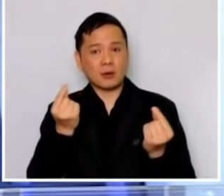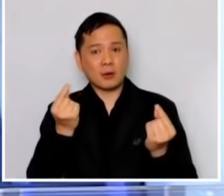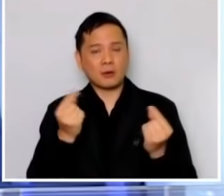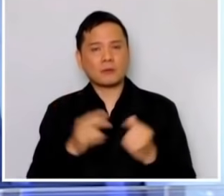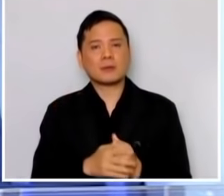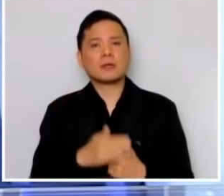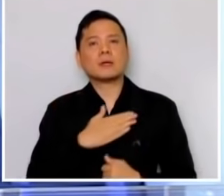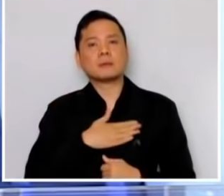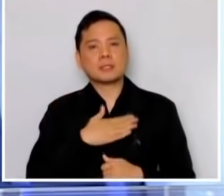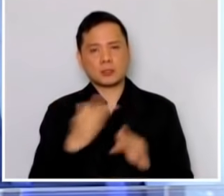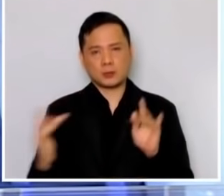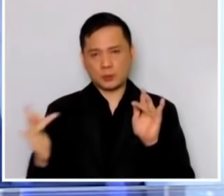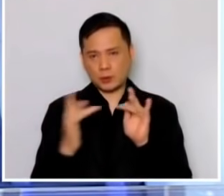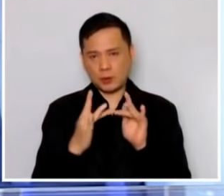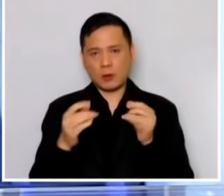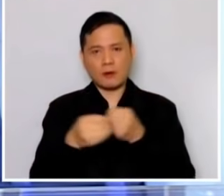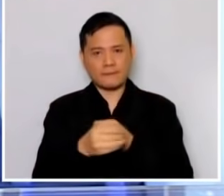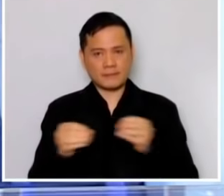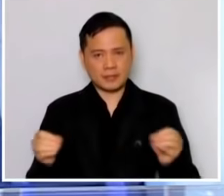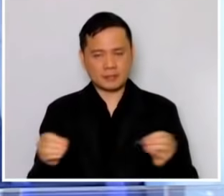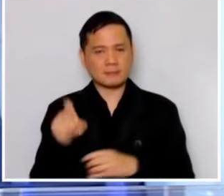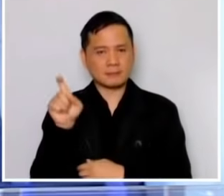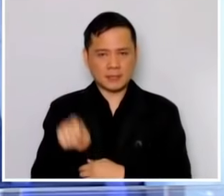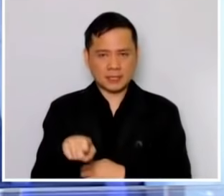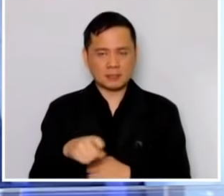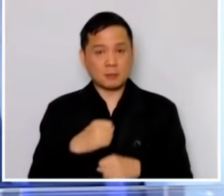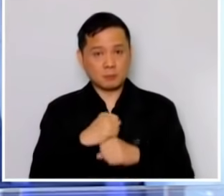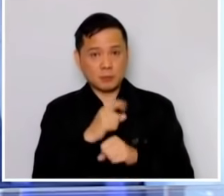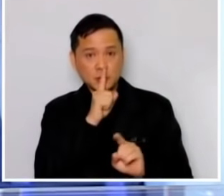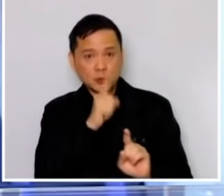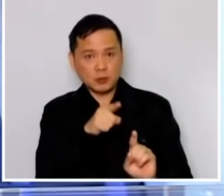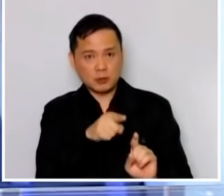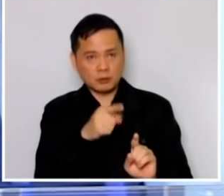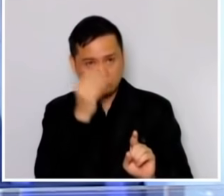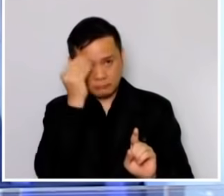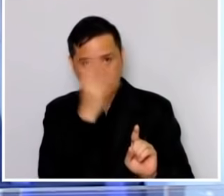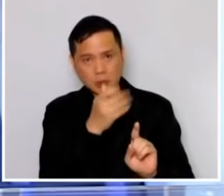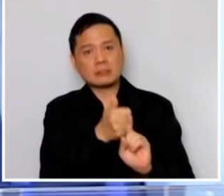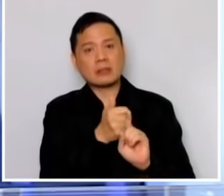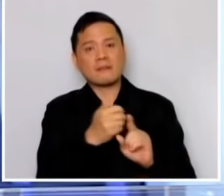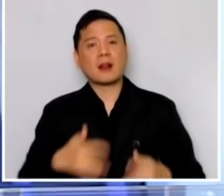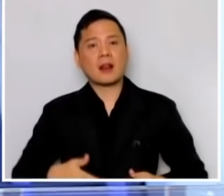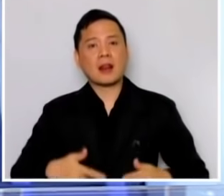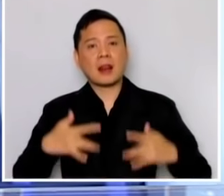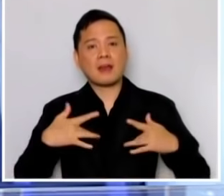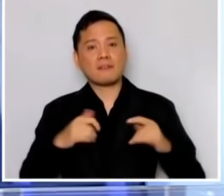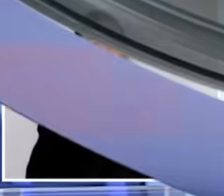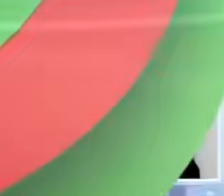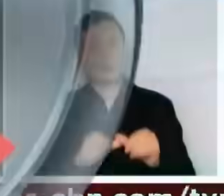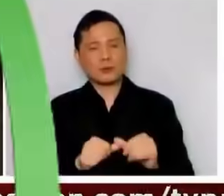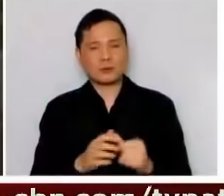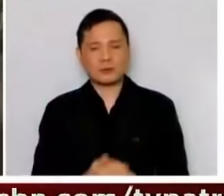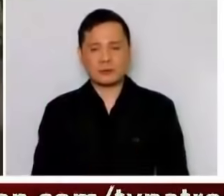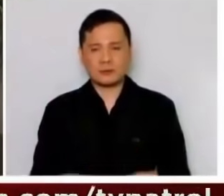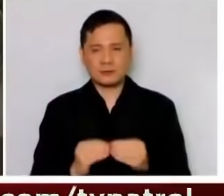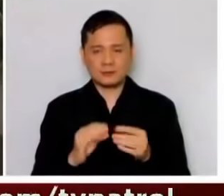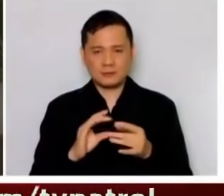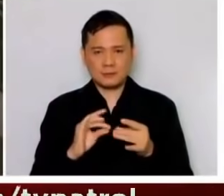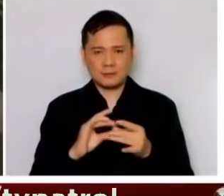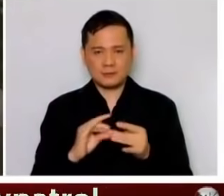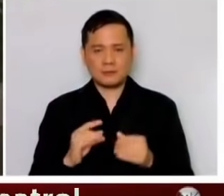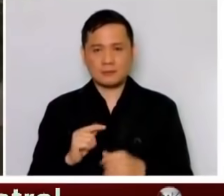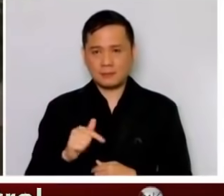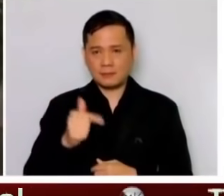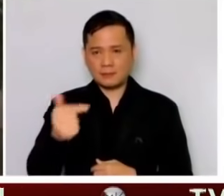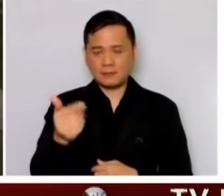sa ahensya para masigurong buhay pa sila. Nagpapatrol Alvin El Chico. Anong oras kayo